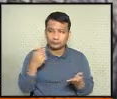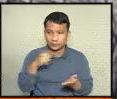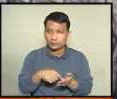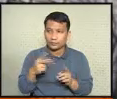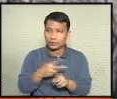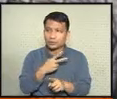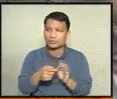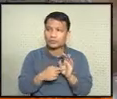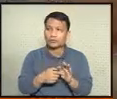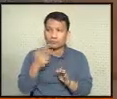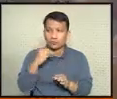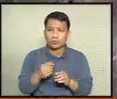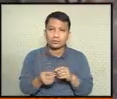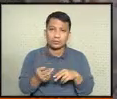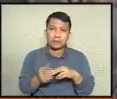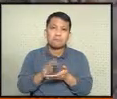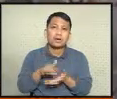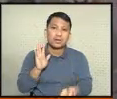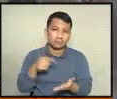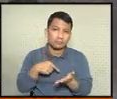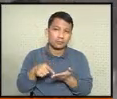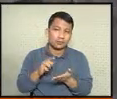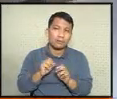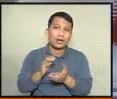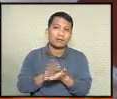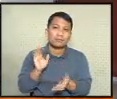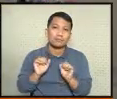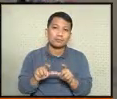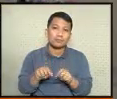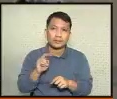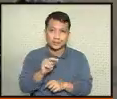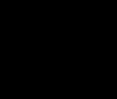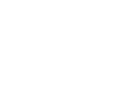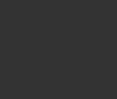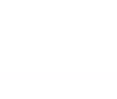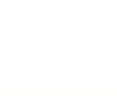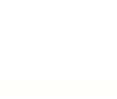ng notice of violation dahil sa overpricing ng N88 mask.